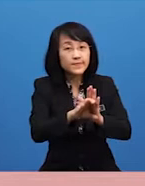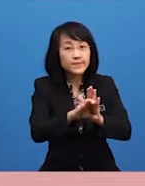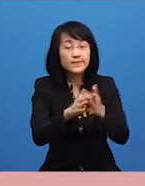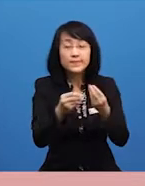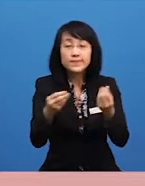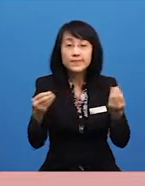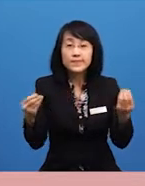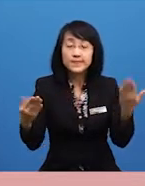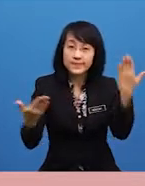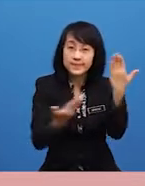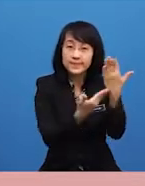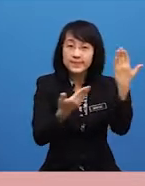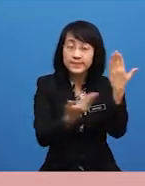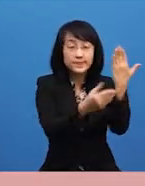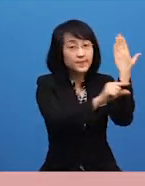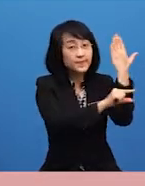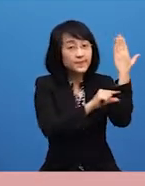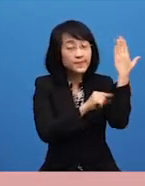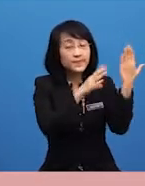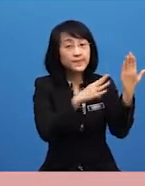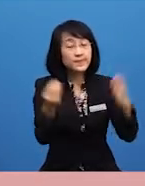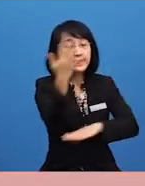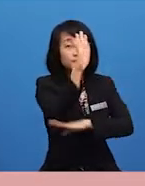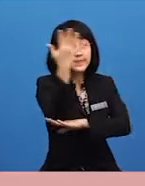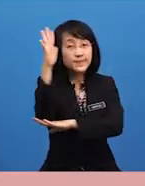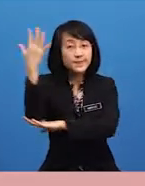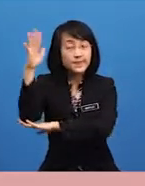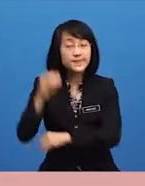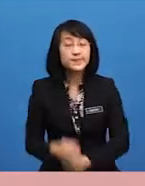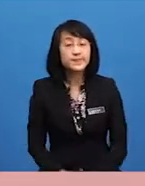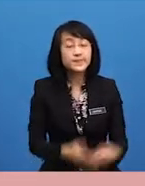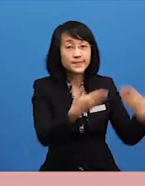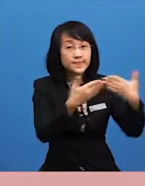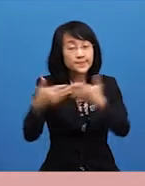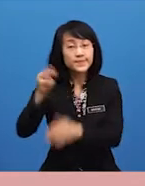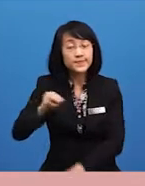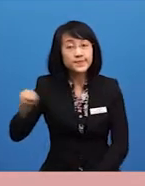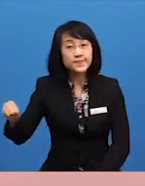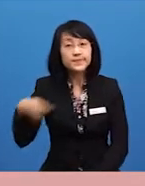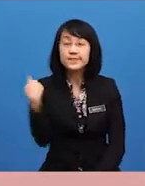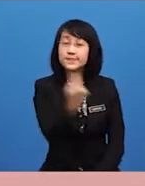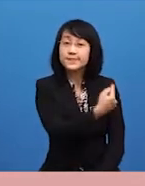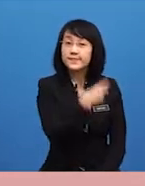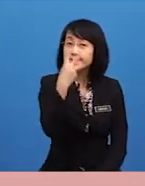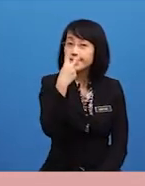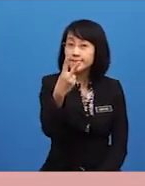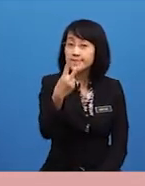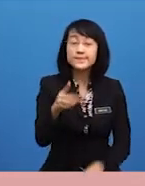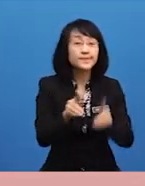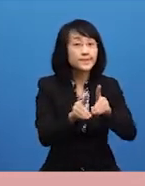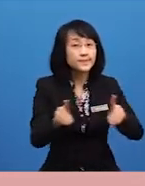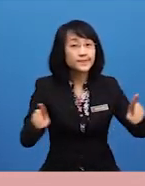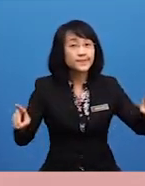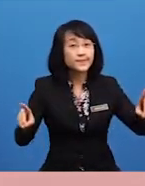kelapa sawit, getah dan koko. Seterusnya murid-murid, kita lihat pula